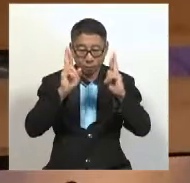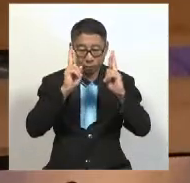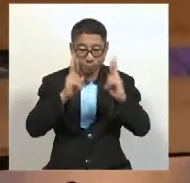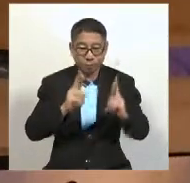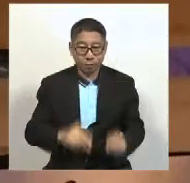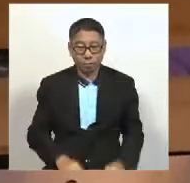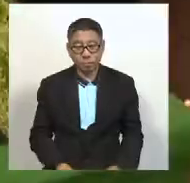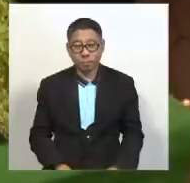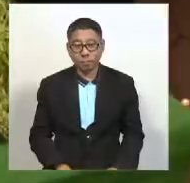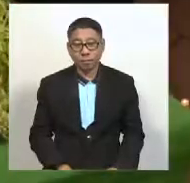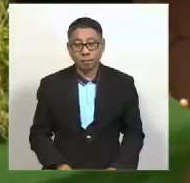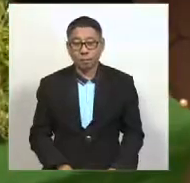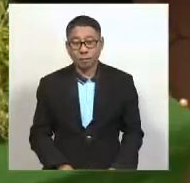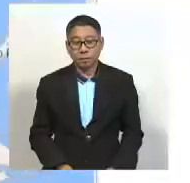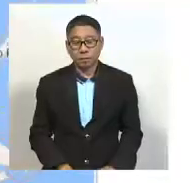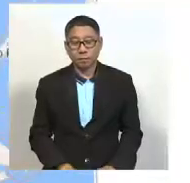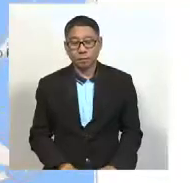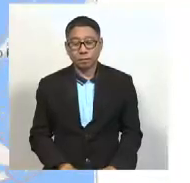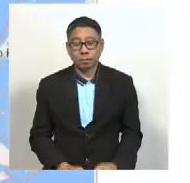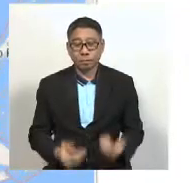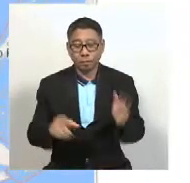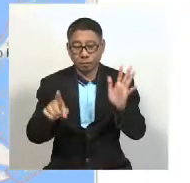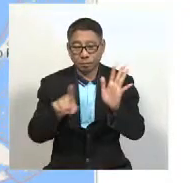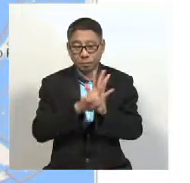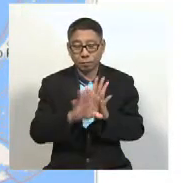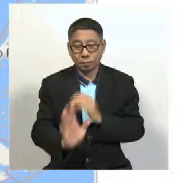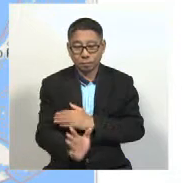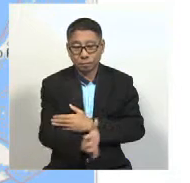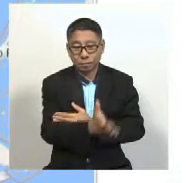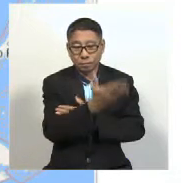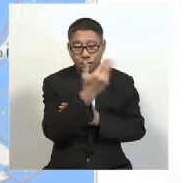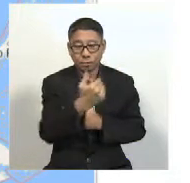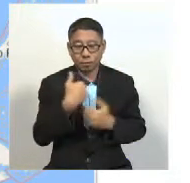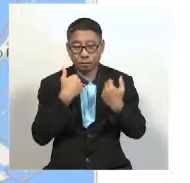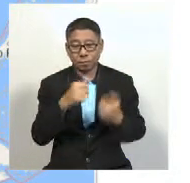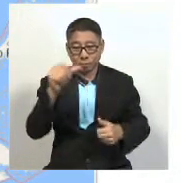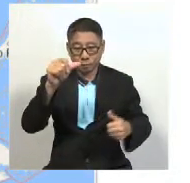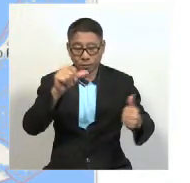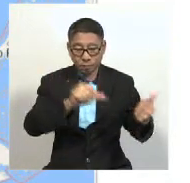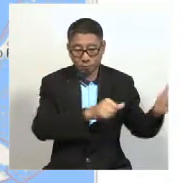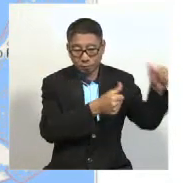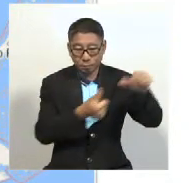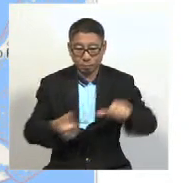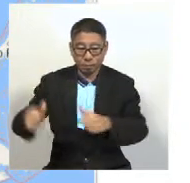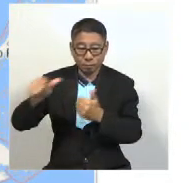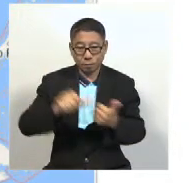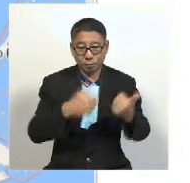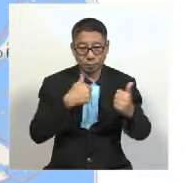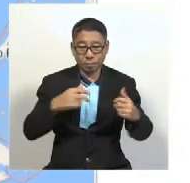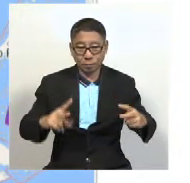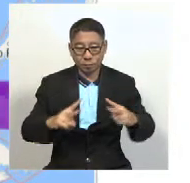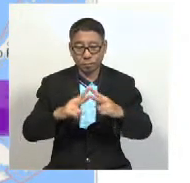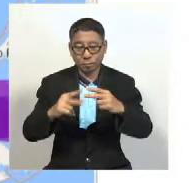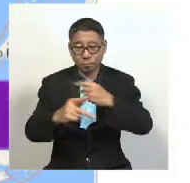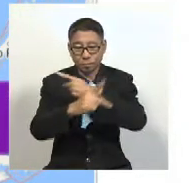คะ ส่วนสถานการณ์ล่าสุดค่ะช่วงเช้าวันนี้นะคะสภาพอากาศรายงานของทางกรมควบคุม